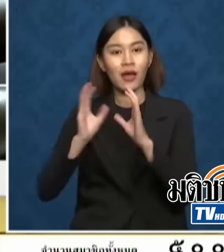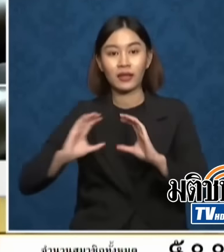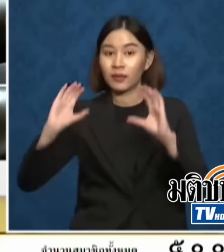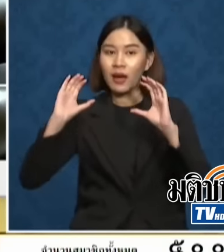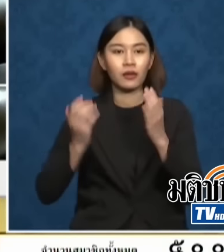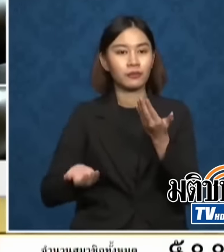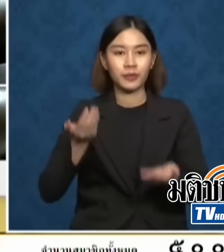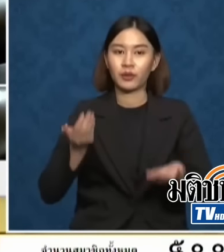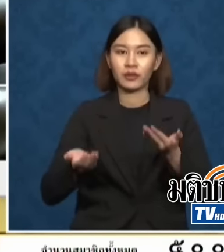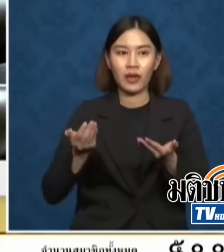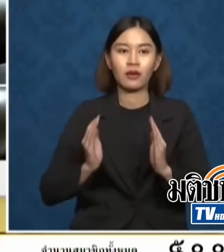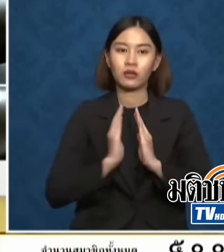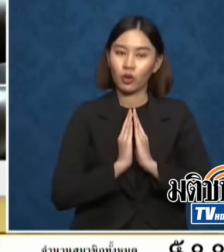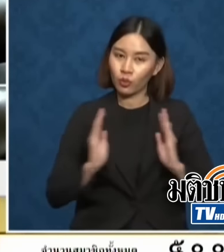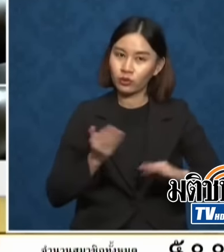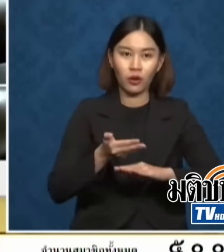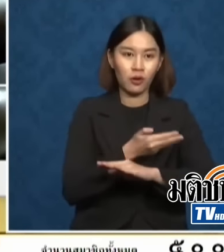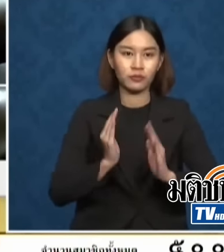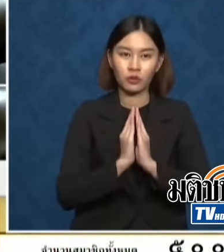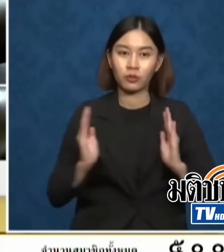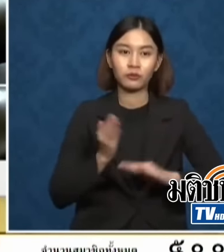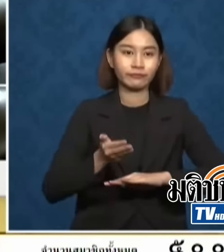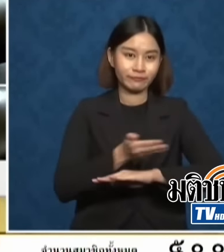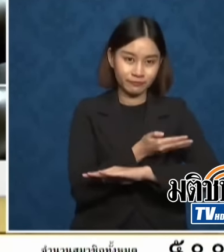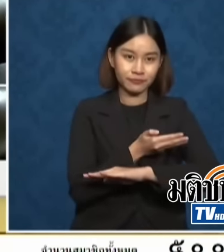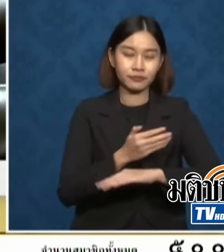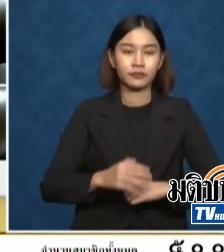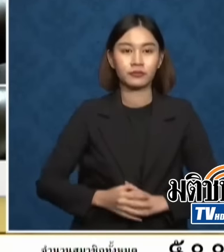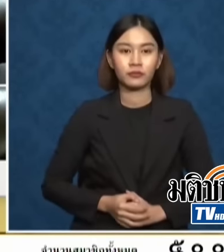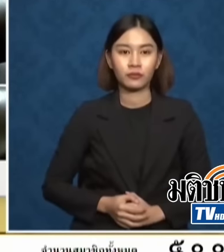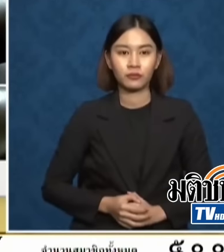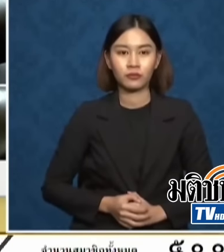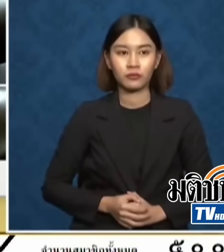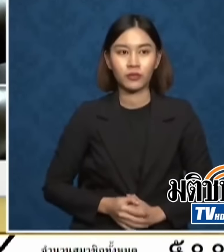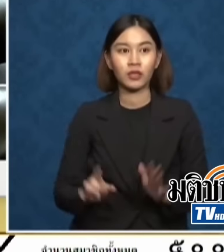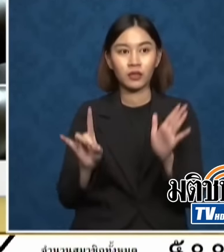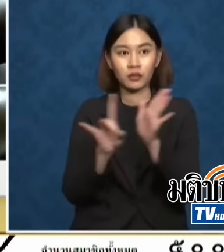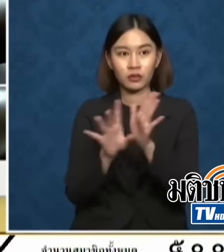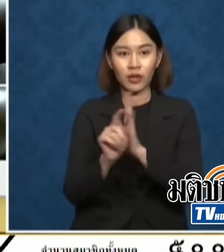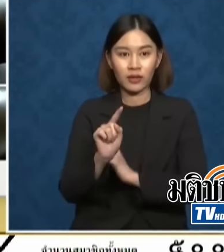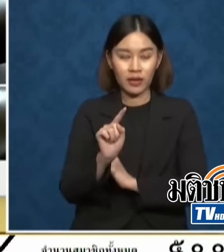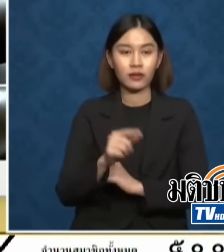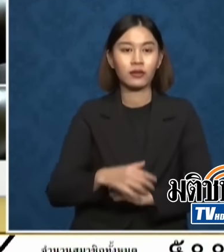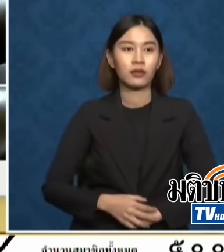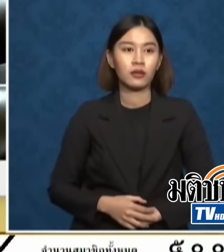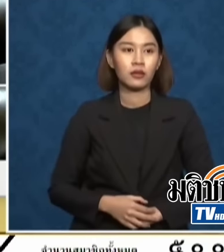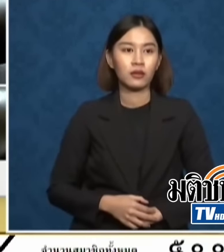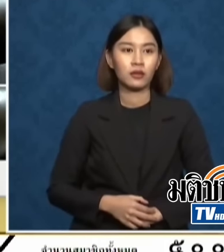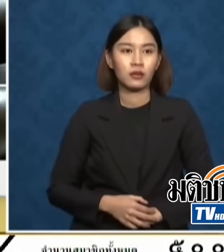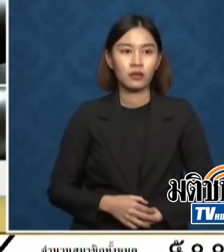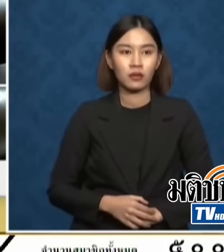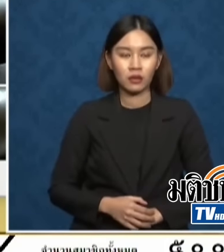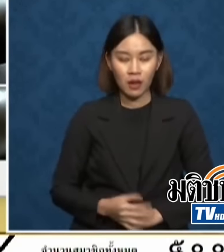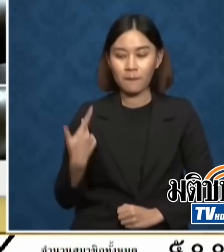าลต้องขอบคุณไว้ล่วงหน้าเลยนะครับ สุดท้ายสิ่งที่เกิดขึ้นก็จะกลับไปห